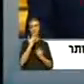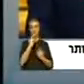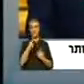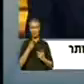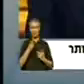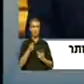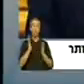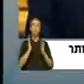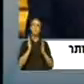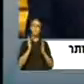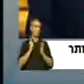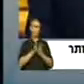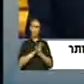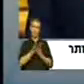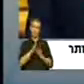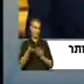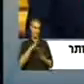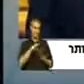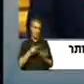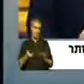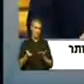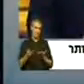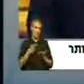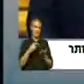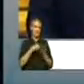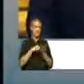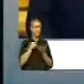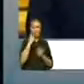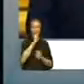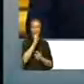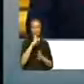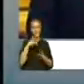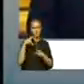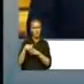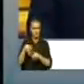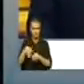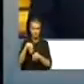דיבידנד מאוד מאוד לא פשוט כמו שאתה יודע אורי, לכן אני לא מעריך שהוא נכנס לכאן